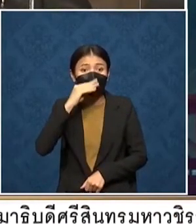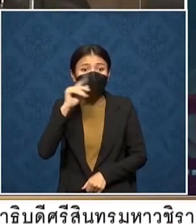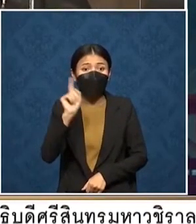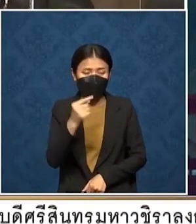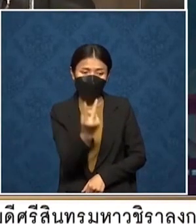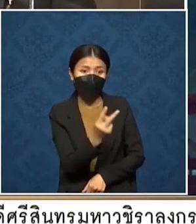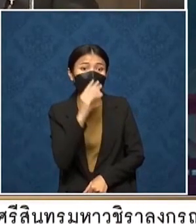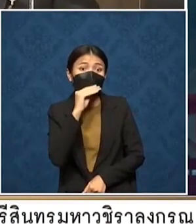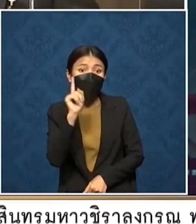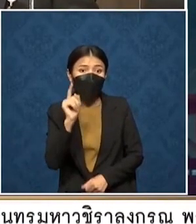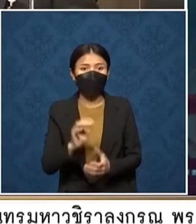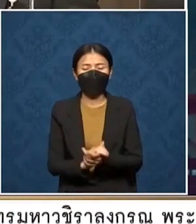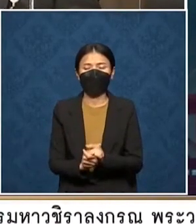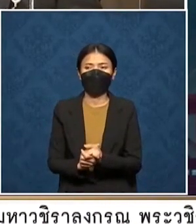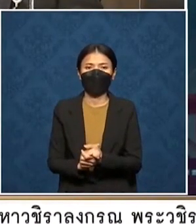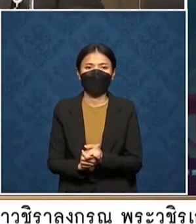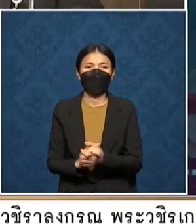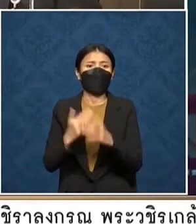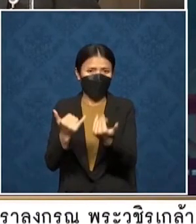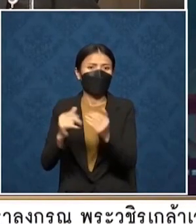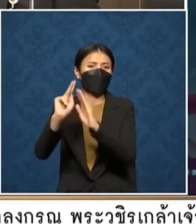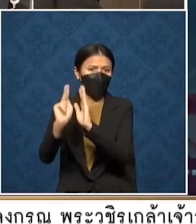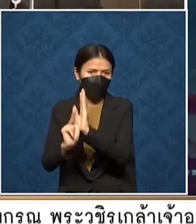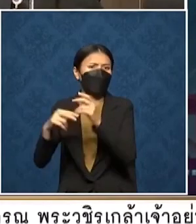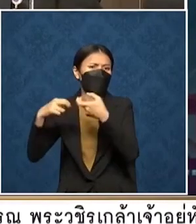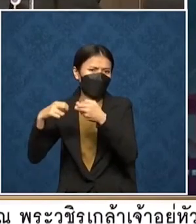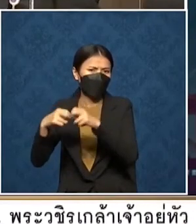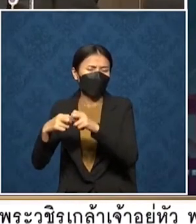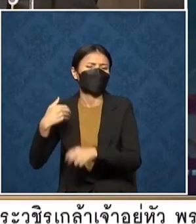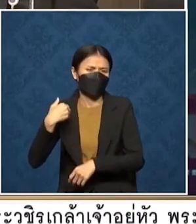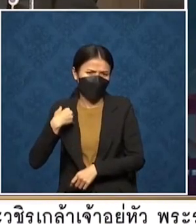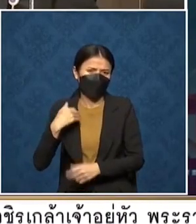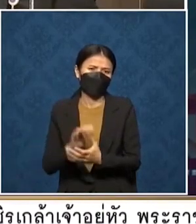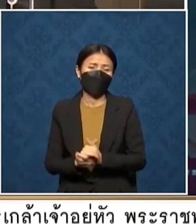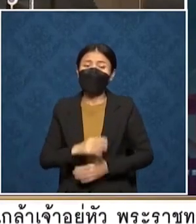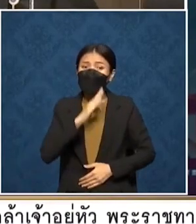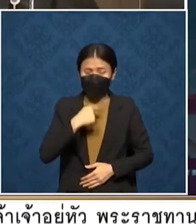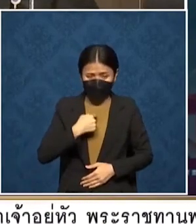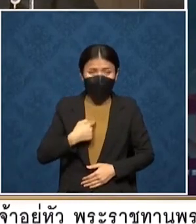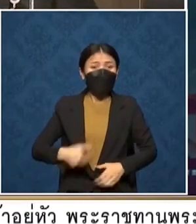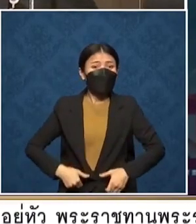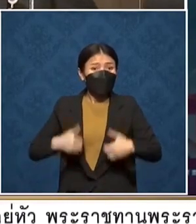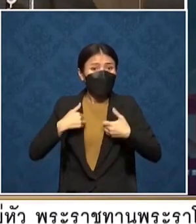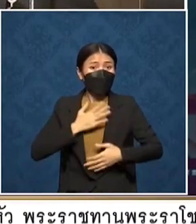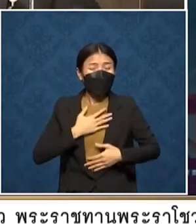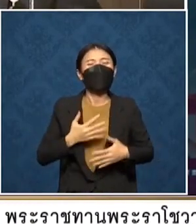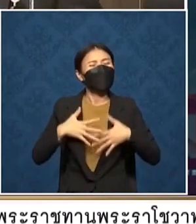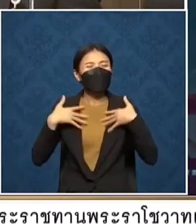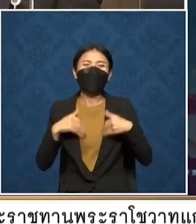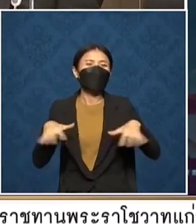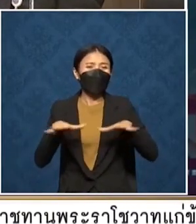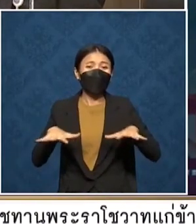เอกภาพ แล้วก็การเอกภาพในรัฐบาลผมคิดว่ามีปัญหาเพราะว่ามติวิปคงไปชี้ไปสั่งใครไม่ได้